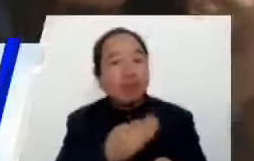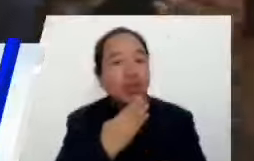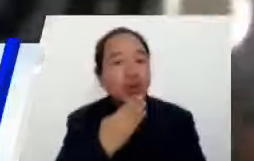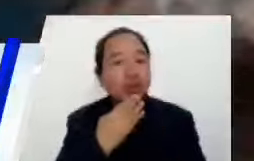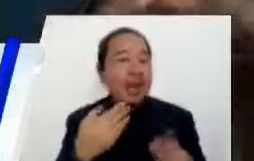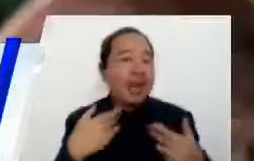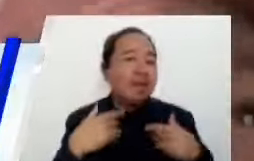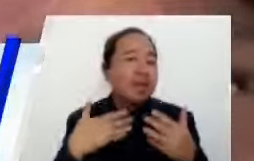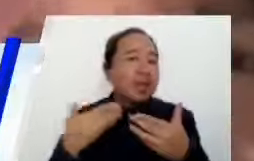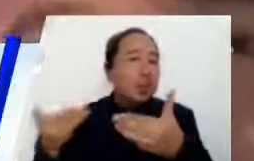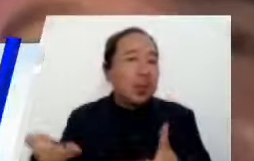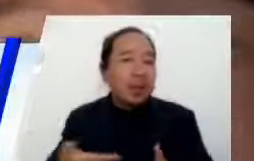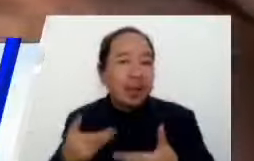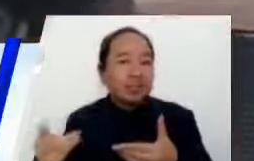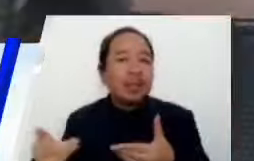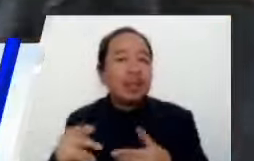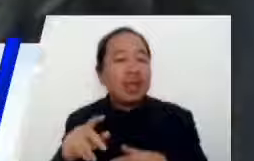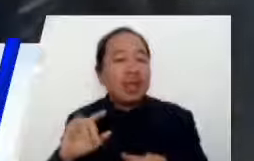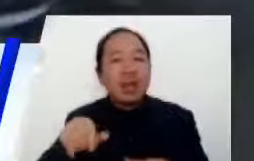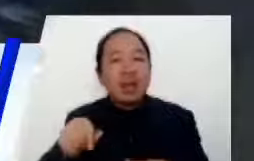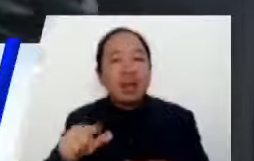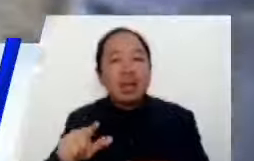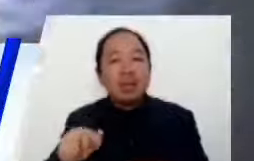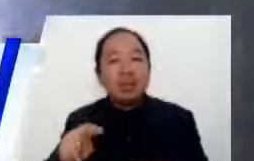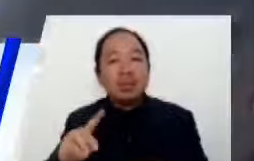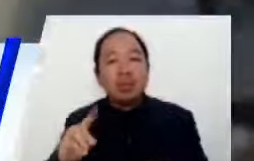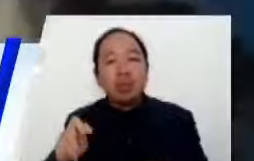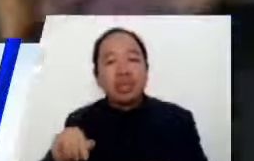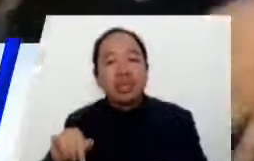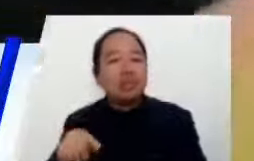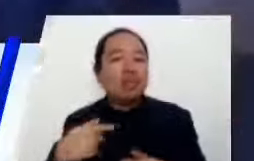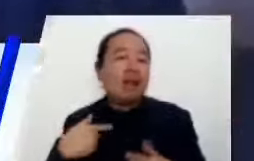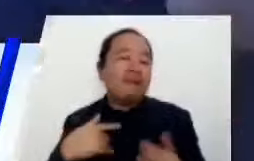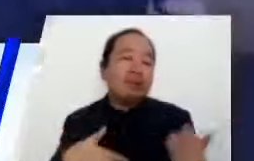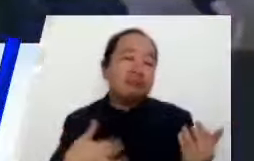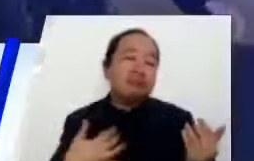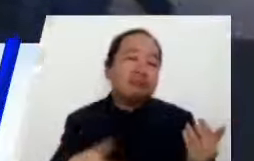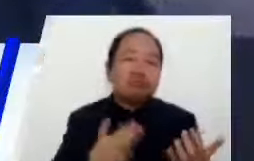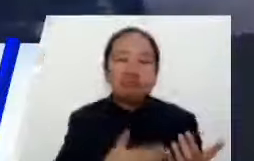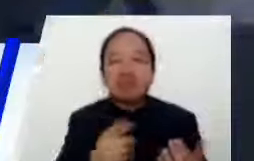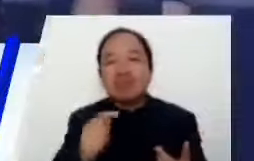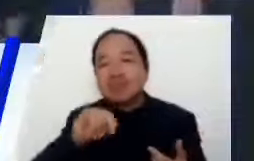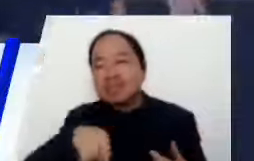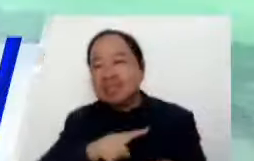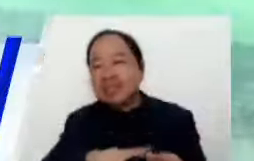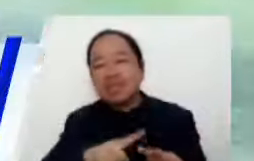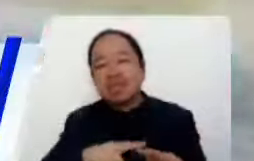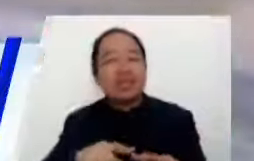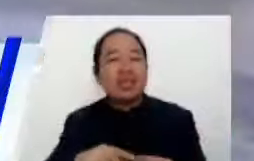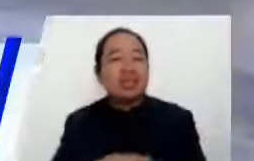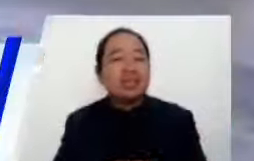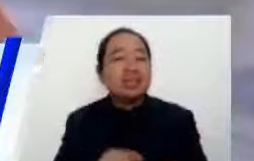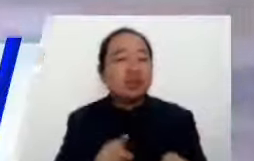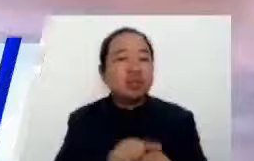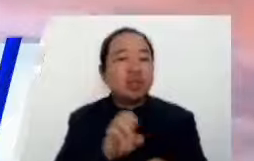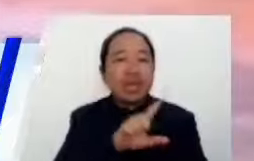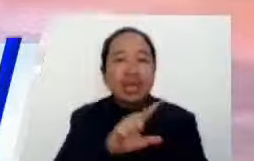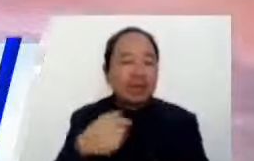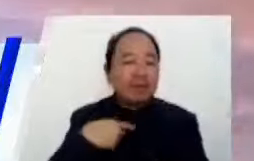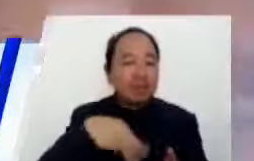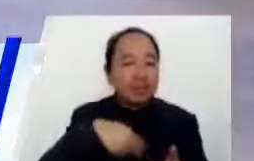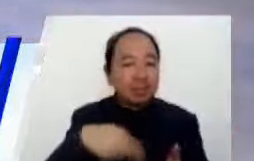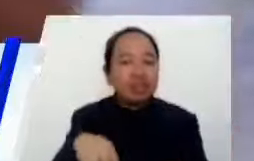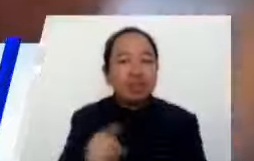Center nang harana sina Derek at TJ. Sizzling hot naman ang song and dance number ni Elle. Hindi rin nagpahuli sa biritan